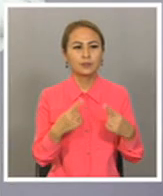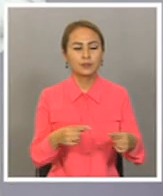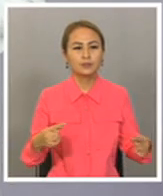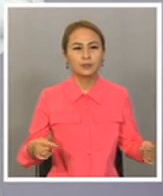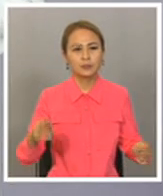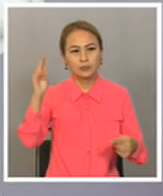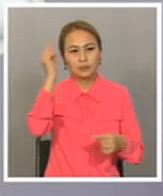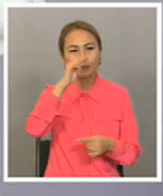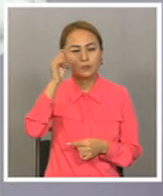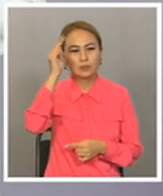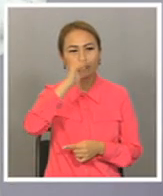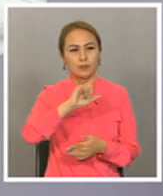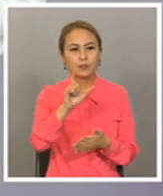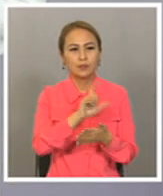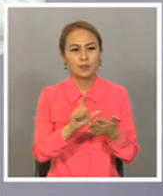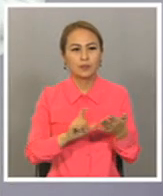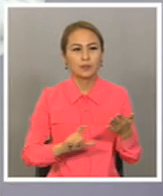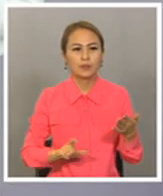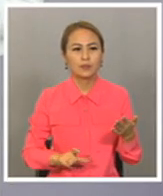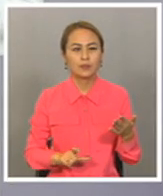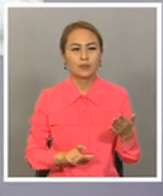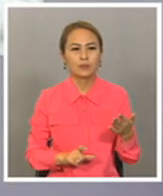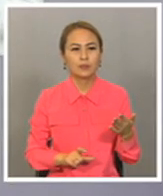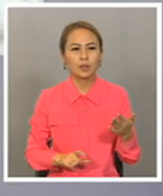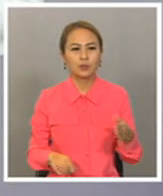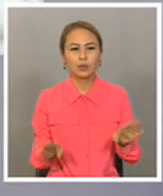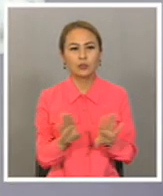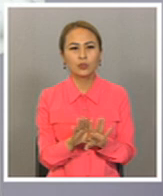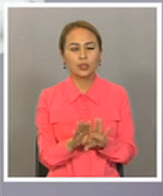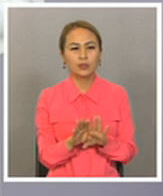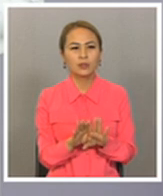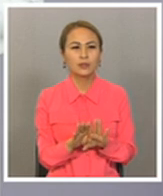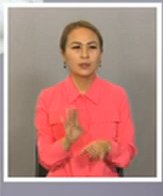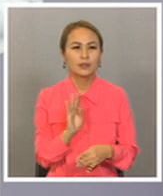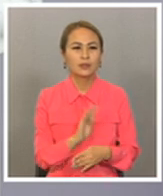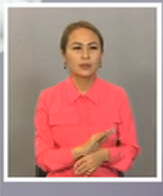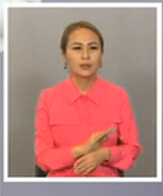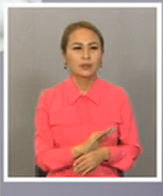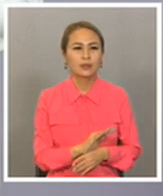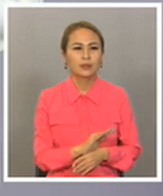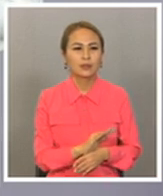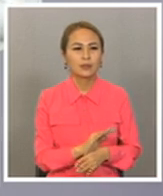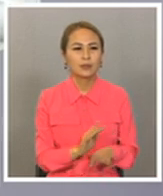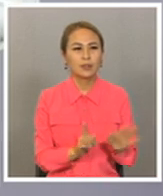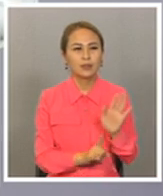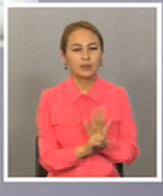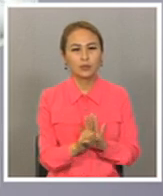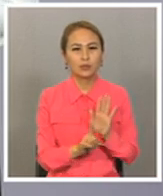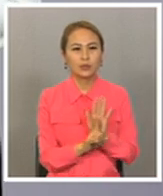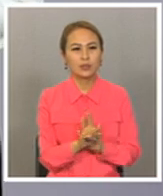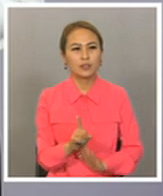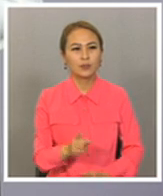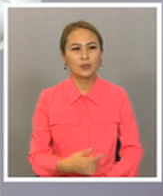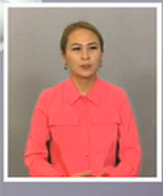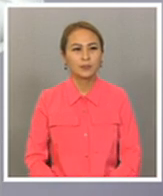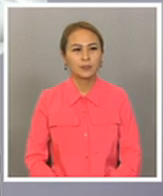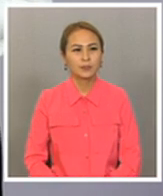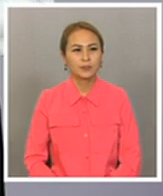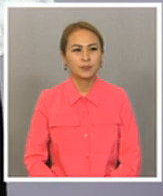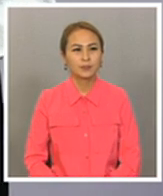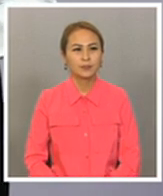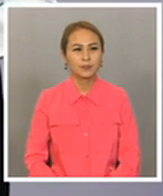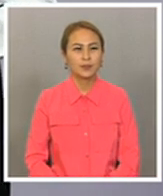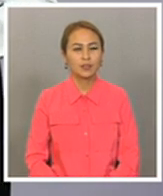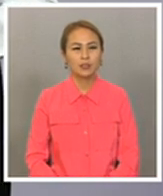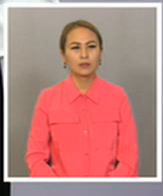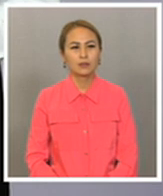Оқушылар, өлеңде қандай есімдік кездескен екен? Жауабын бірге тексеріп көрейік. Өздеріңіз